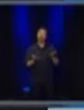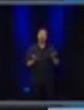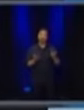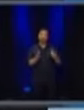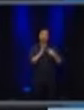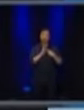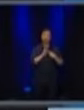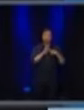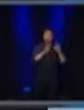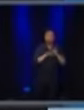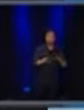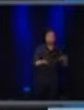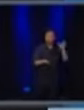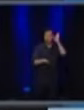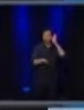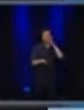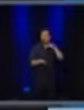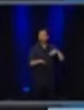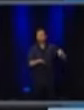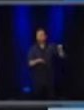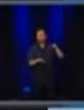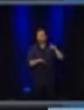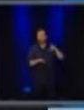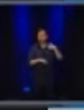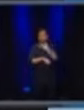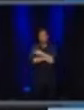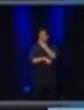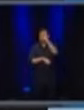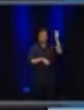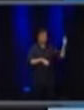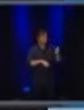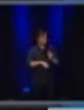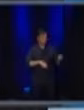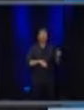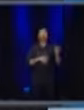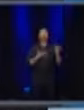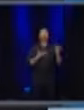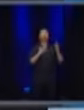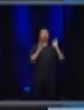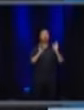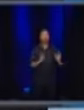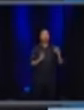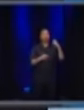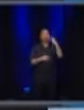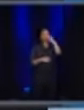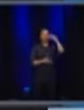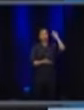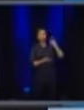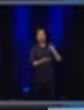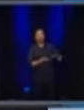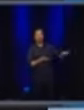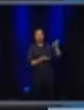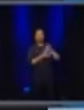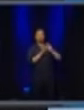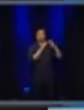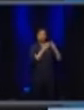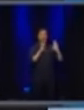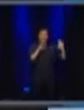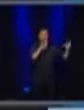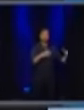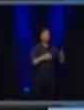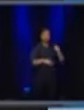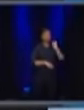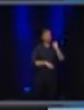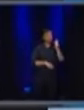des parents, si on a nos deux doses, ça va être un risque beaucoup moins. Donc, on va le prendre en considération dans la gestion du risque. Alors que si vous avez seulement